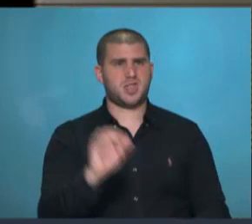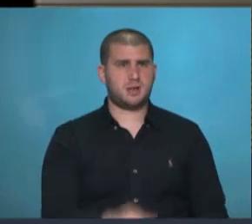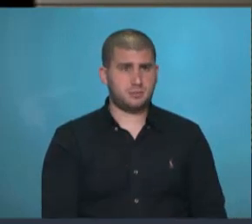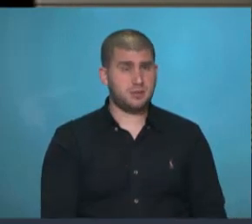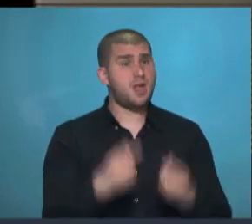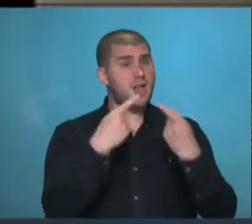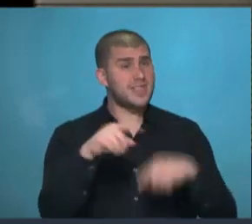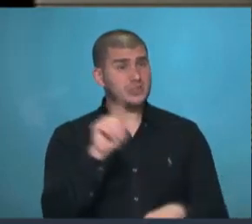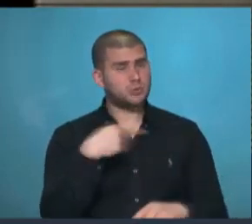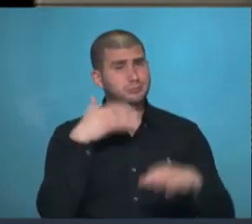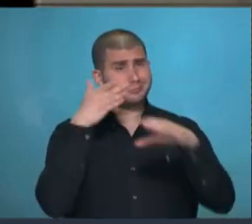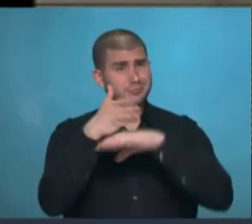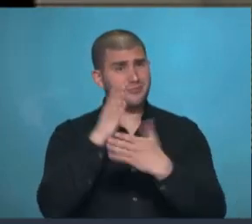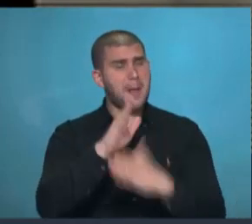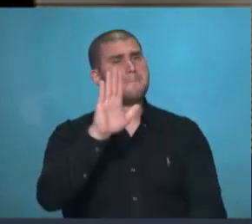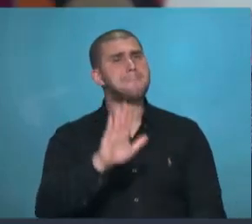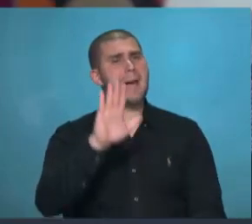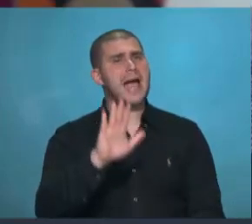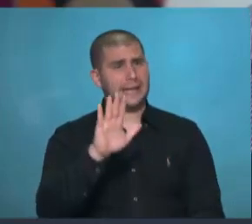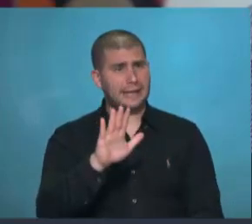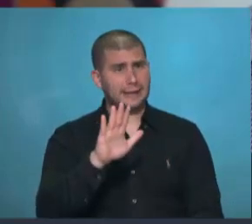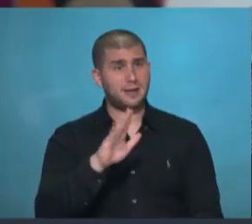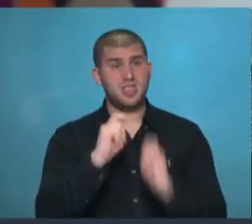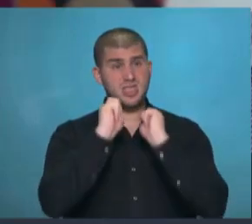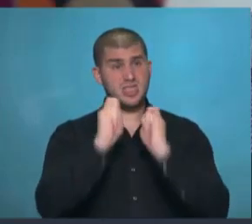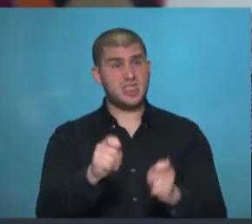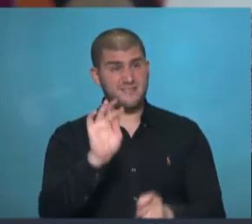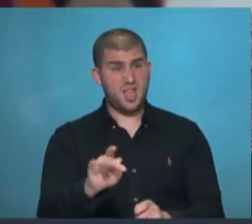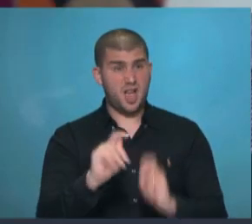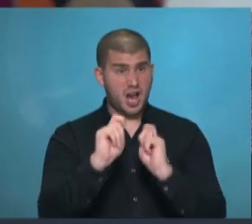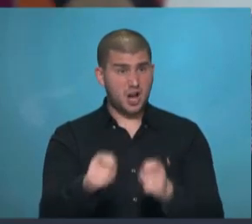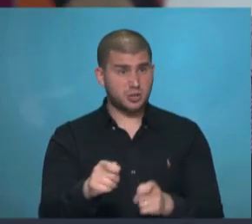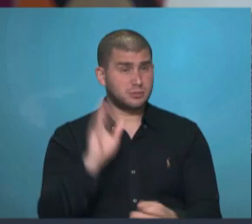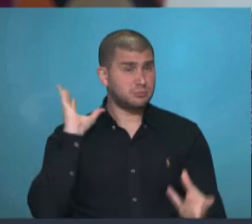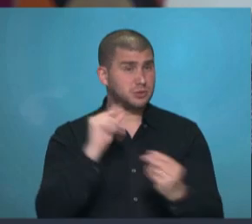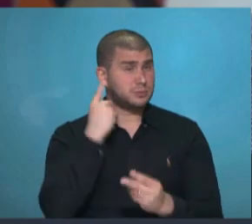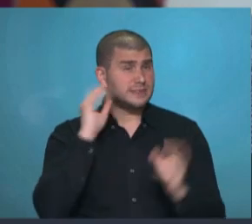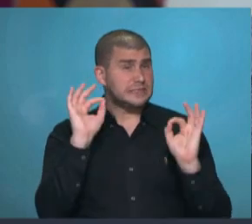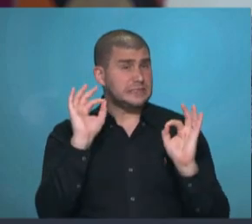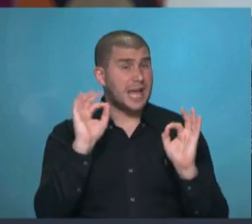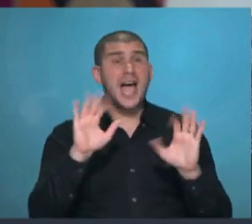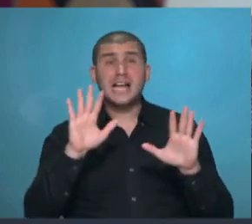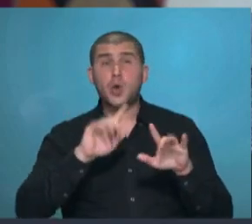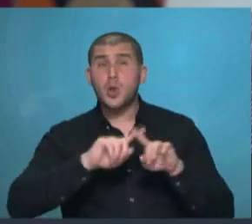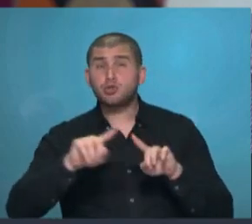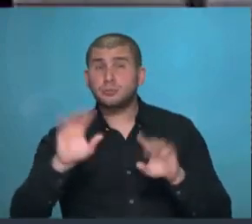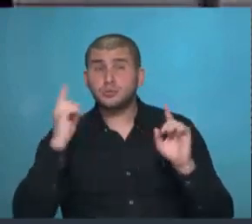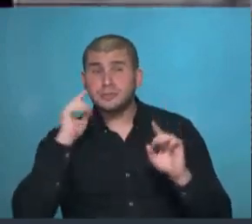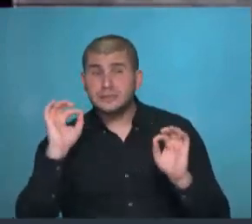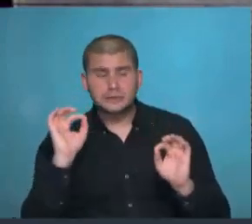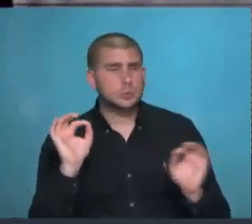ועדת זוהר פניתי במאי. התביעה שהגשתי, מאז לא שמעתי כלום. עשרה חודשים לא שמעת כלום?